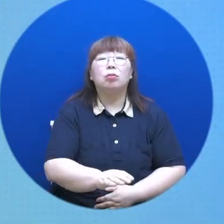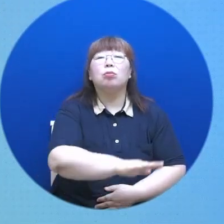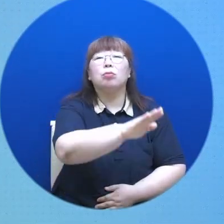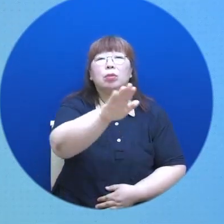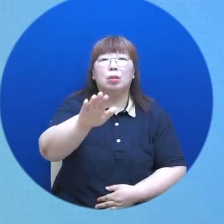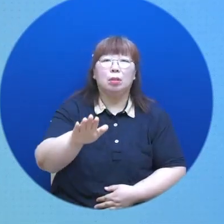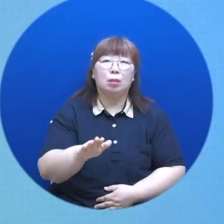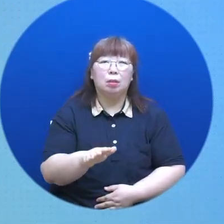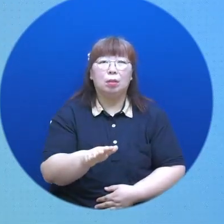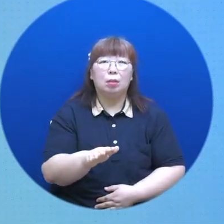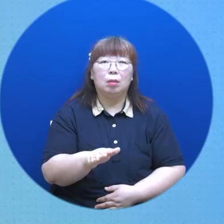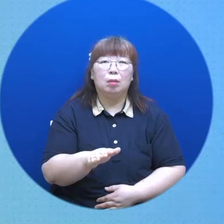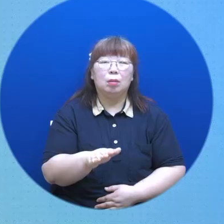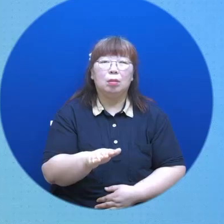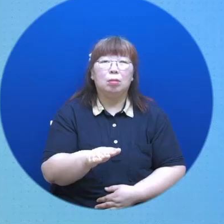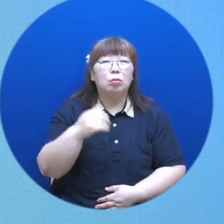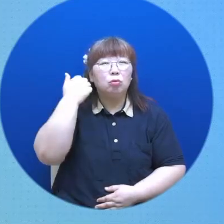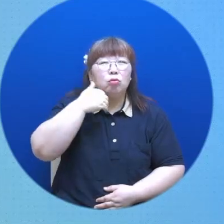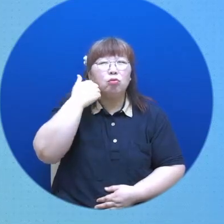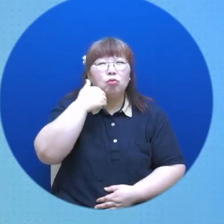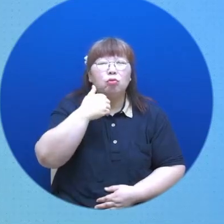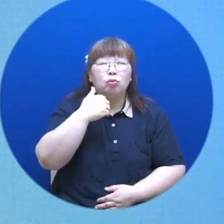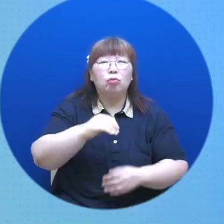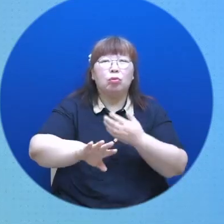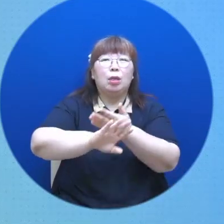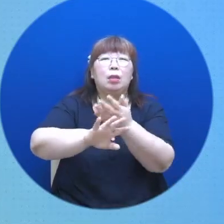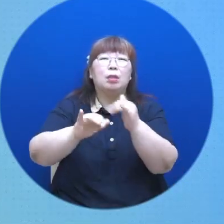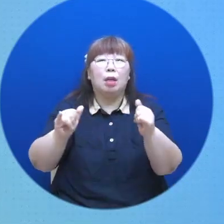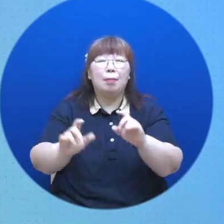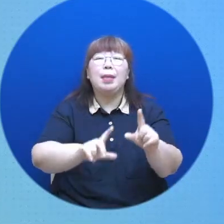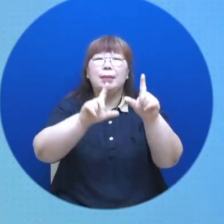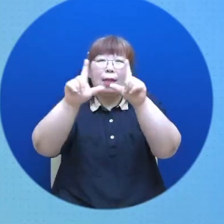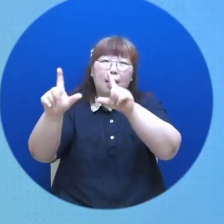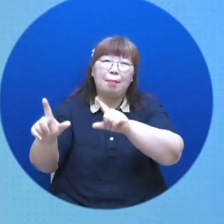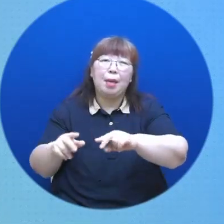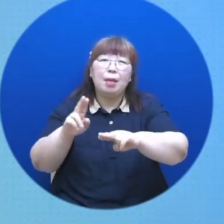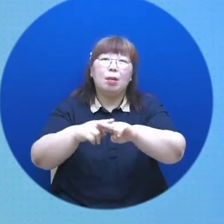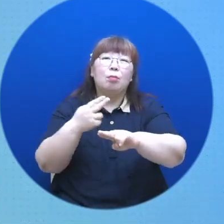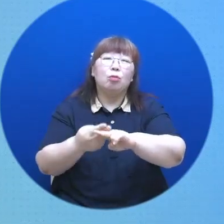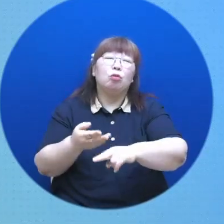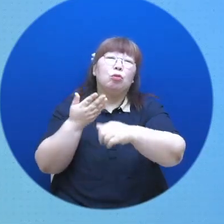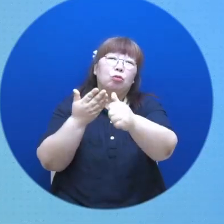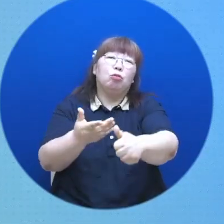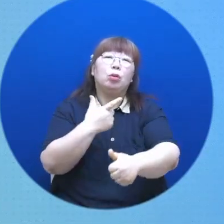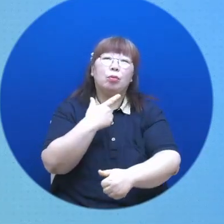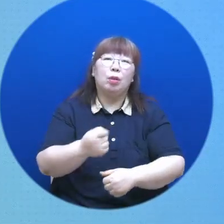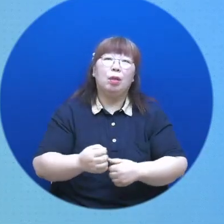우리를 누군가의 삶에 선물하기 원하십니다.